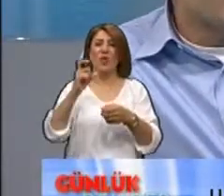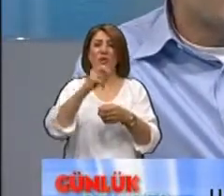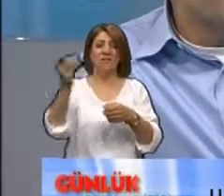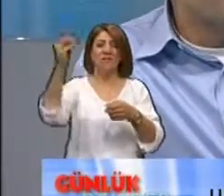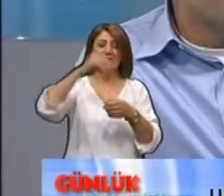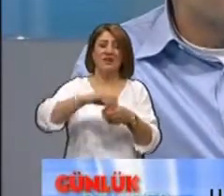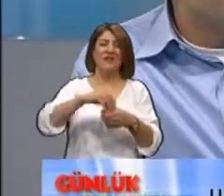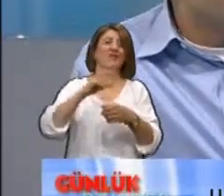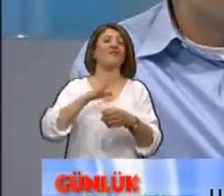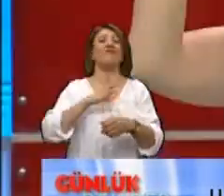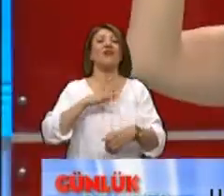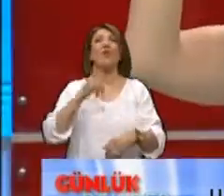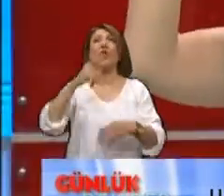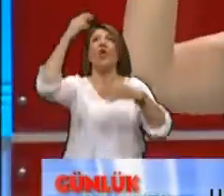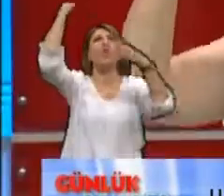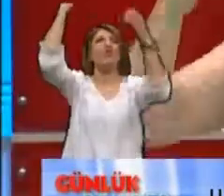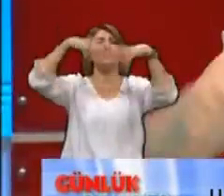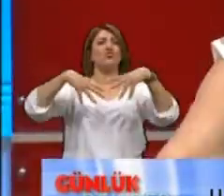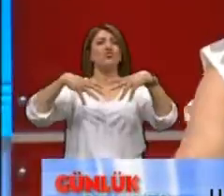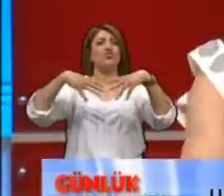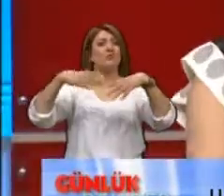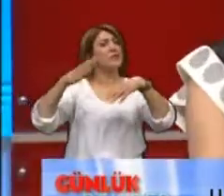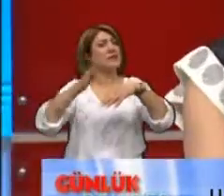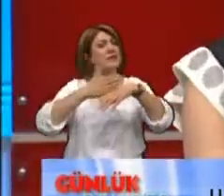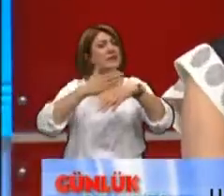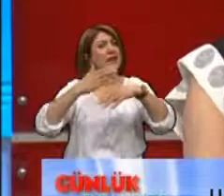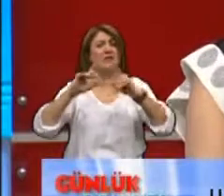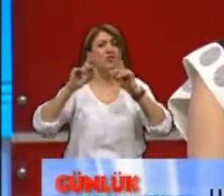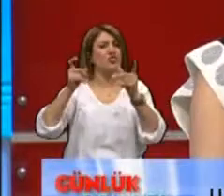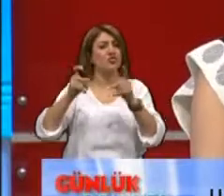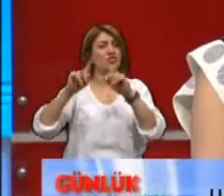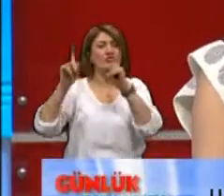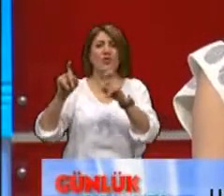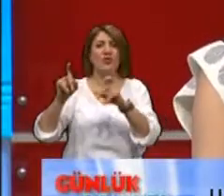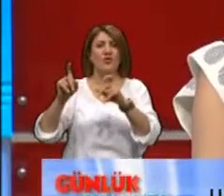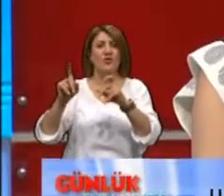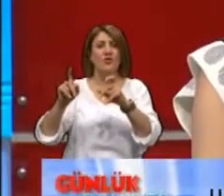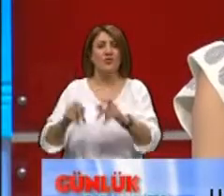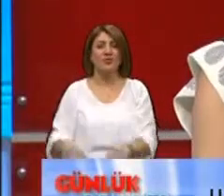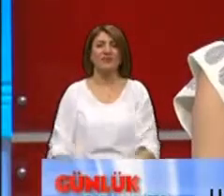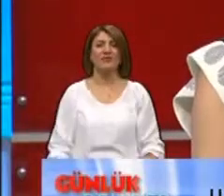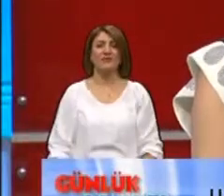biraz korkunç daha geri gidelim. O nasıl düşüyor onlar oradan öyle ya? Vallahi.